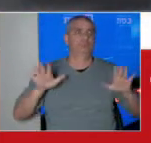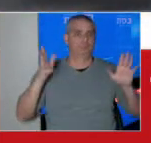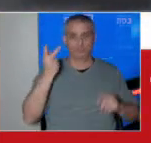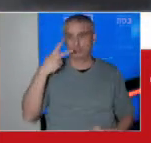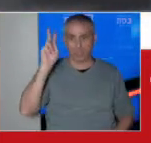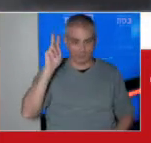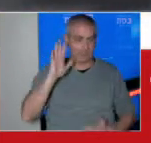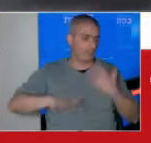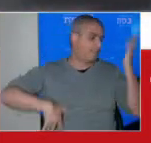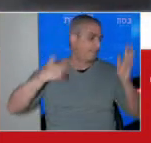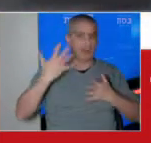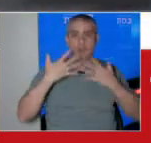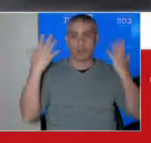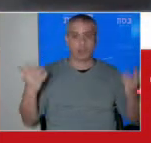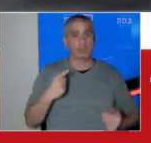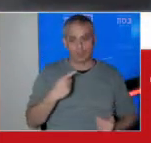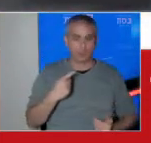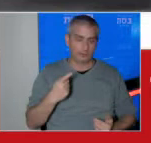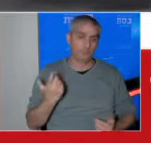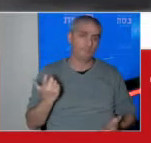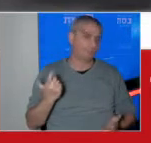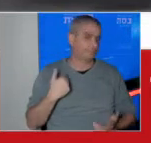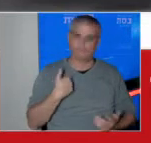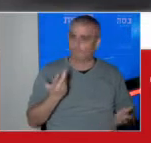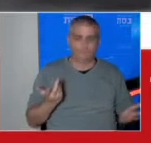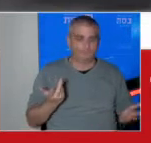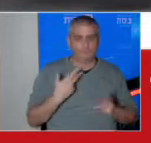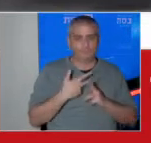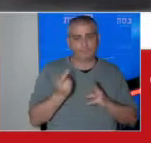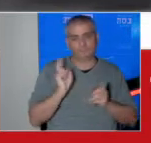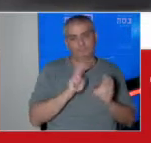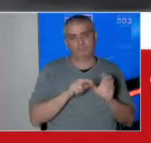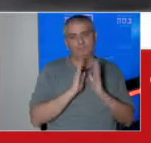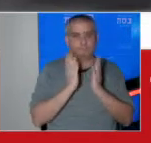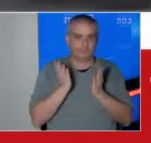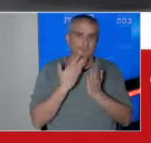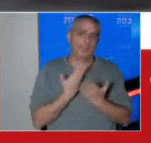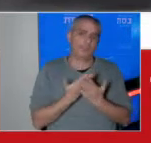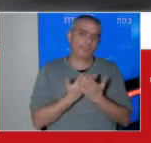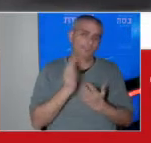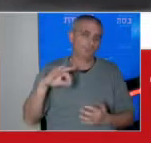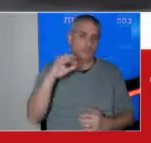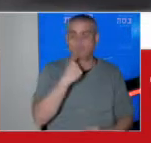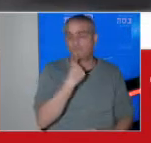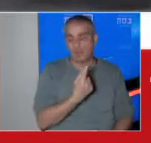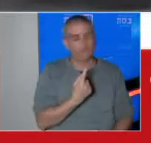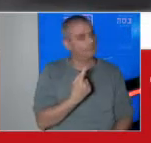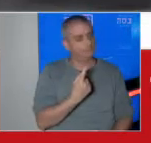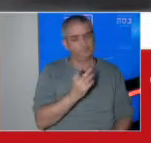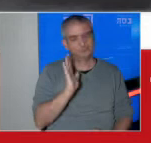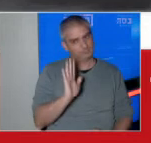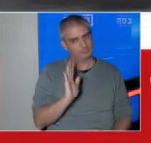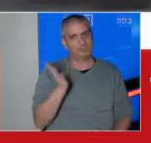שתביא לכאוס גדול במערכת, אז אין לנו אלא רק להצטרף להמלצות שלהם ולומר, חבר'ה